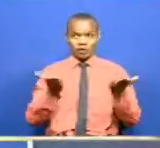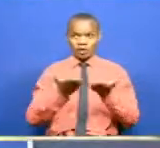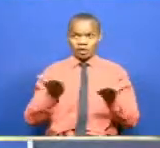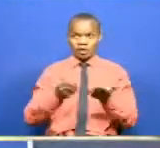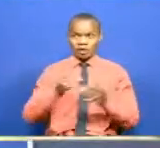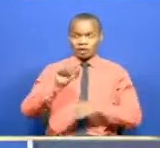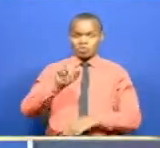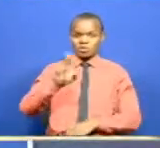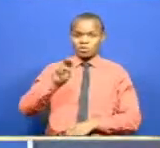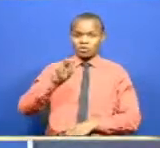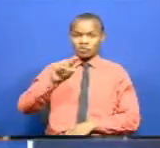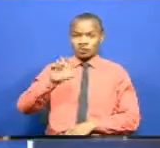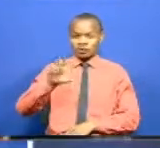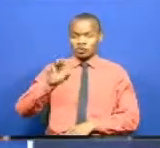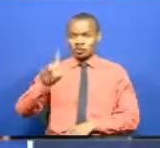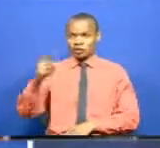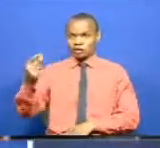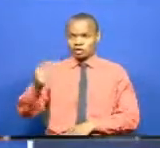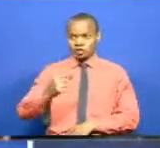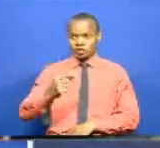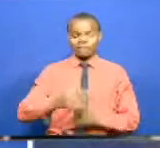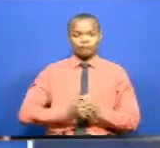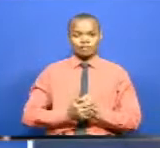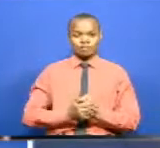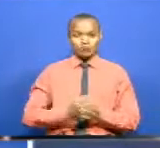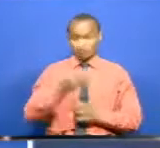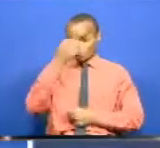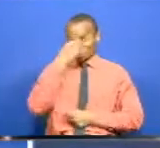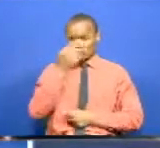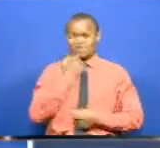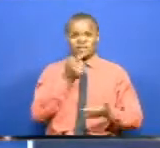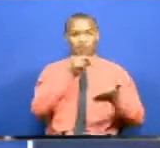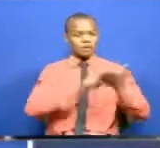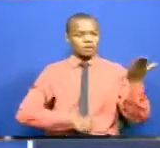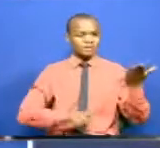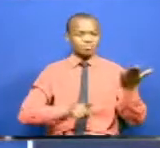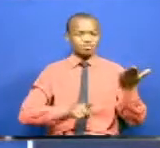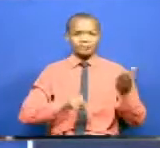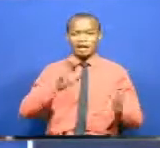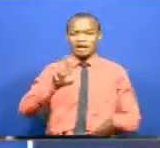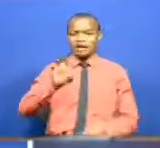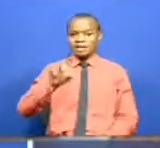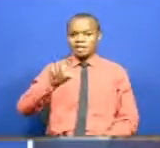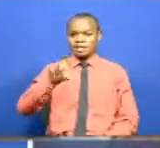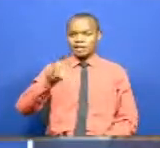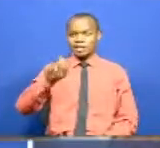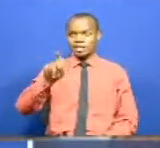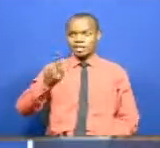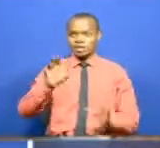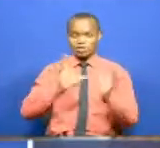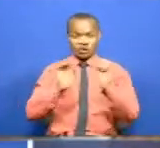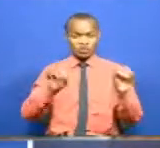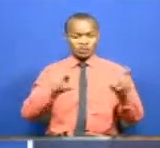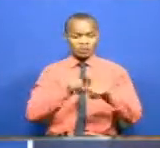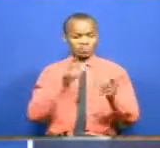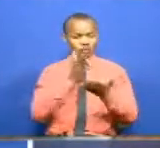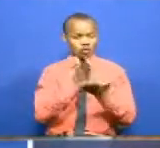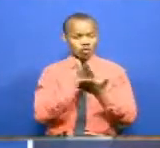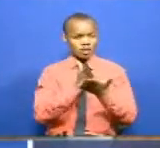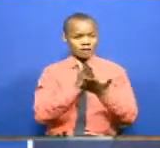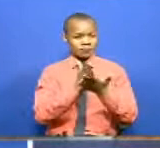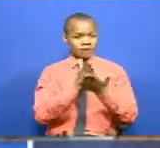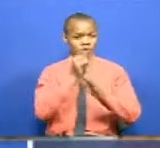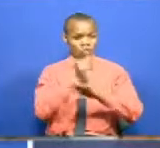Sugoi, kaunti ya Uasin Gishu, Ruto alisema kwamba hajuti imani yake. Wakati huo huo aliwakashifu vikali wakosoaji wake,